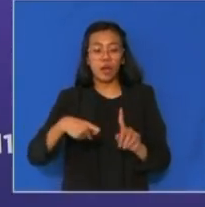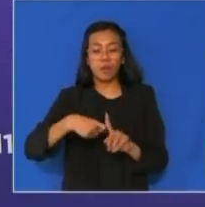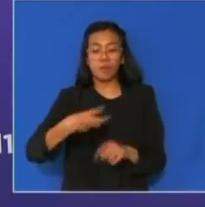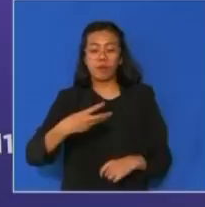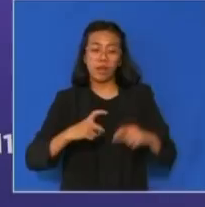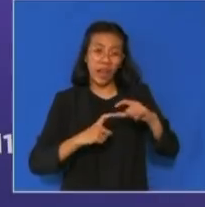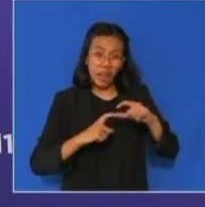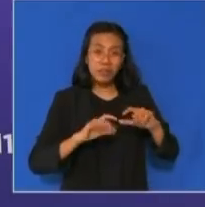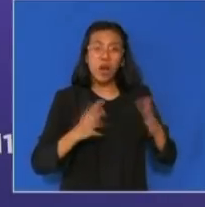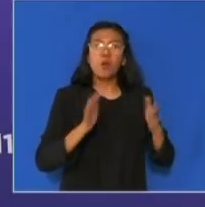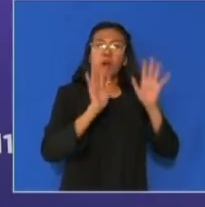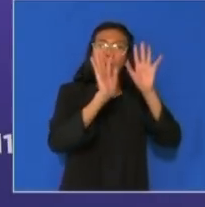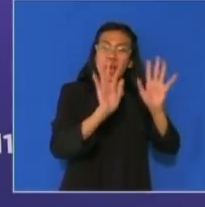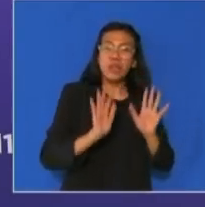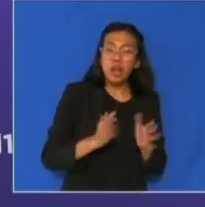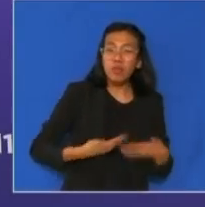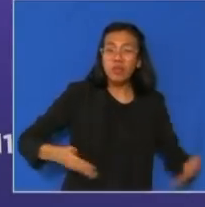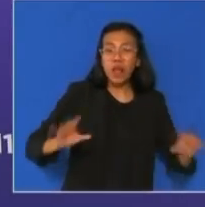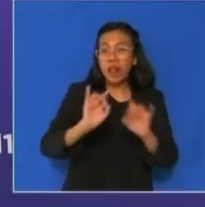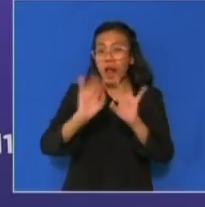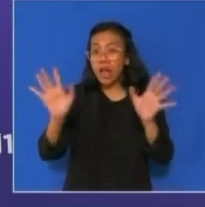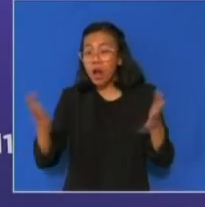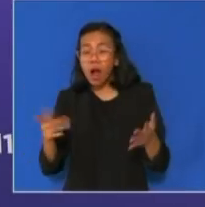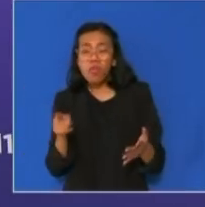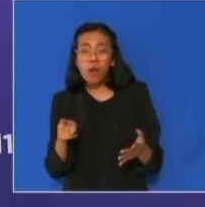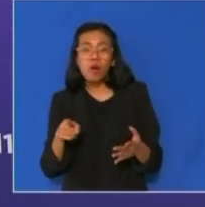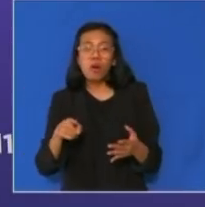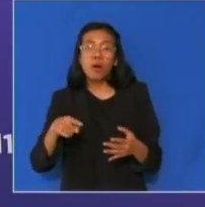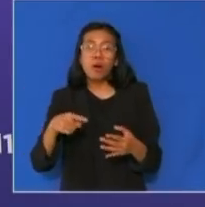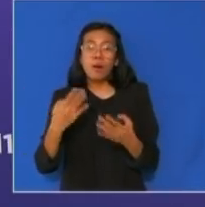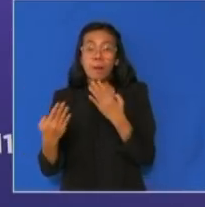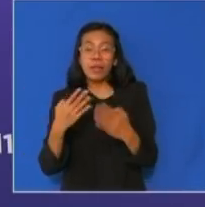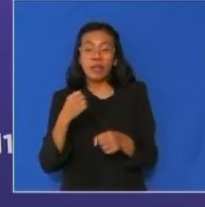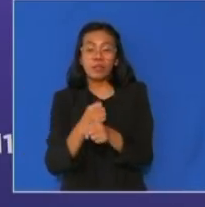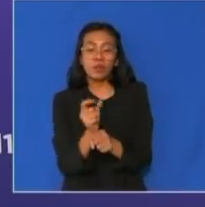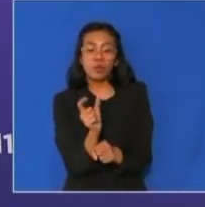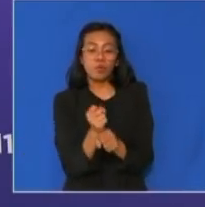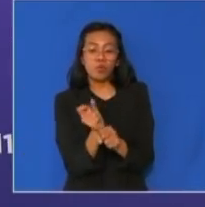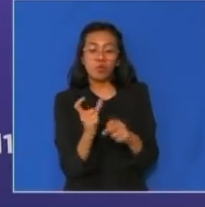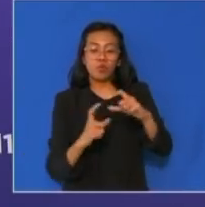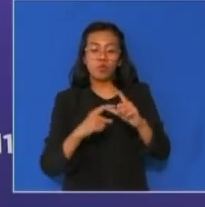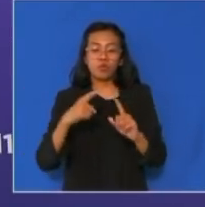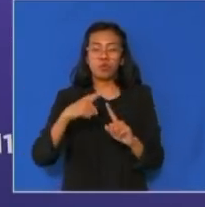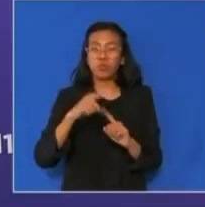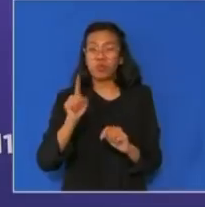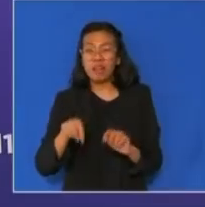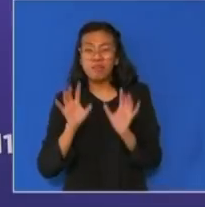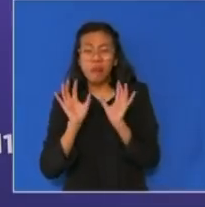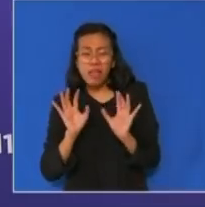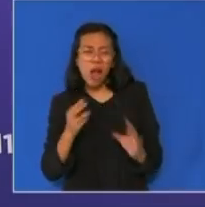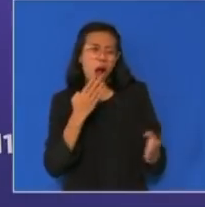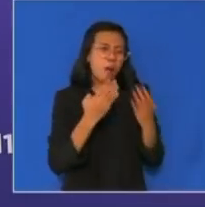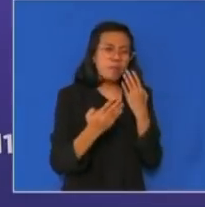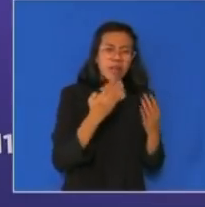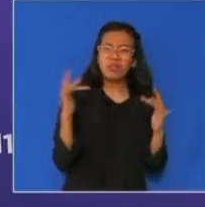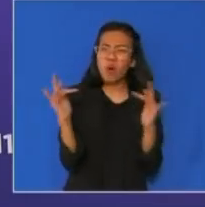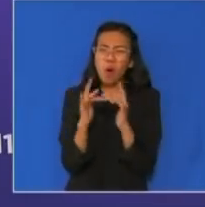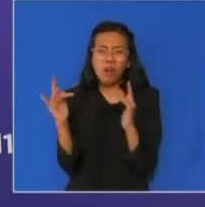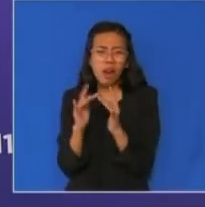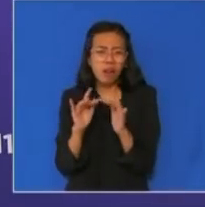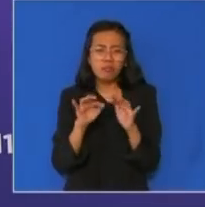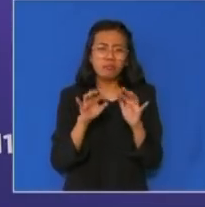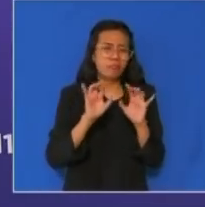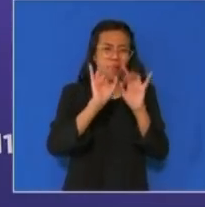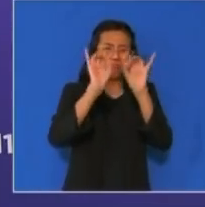dan portal milik gugus tugas percepatan penanganan COVID, banyak sekali aplikasi online dan telemedicine yang